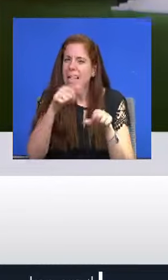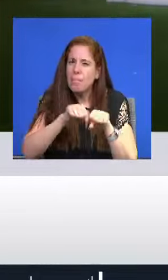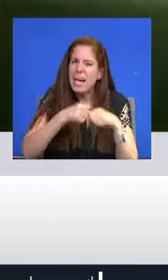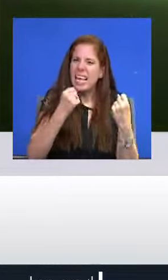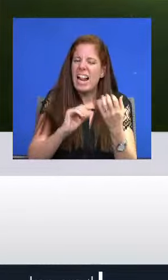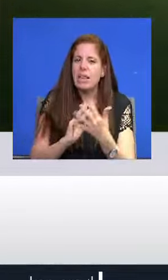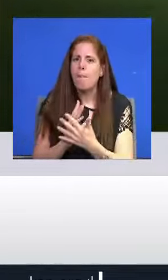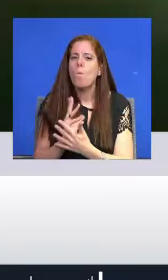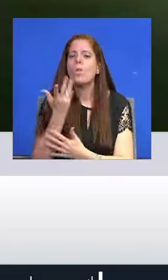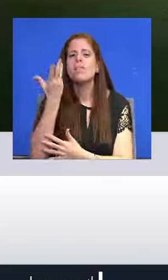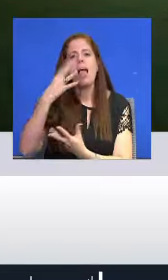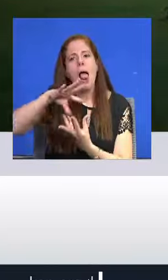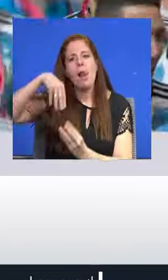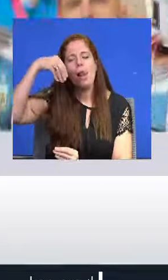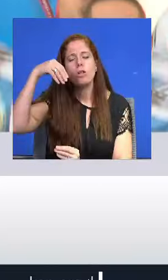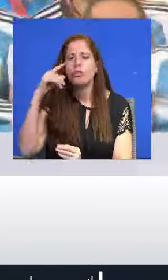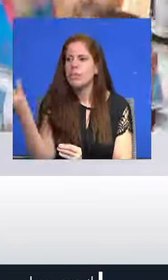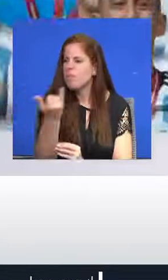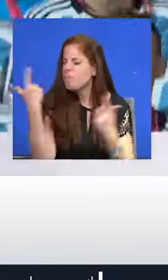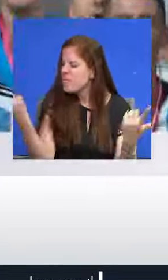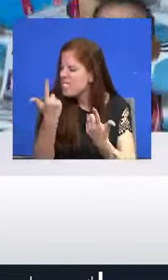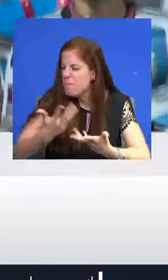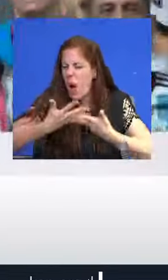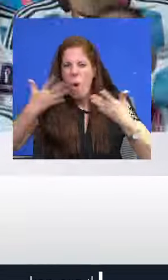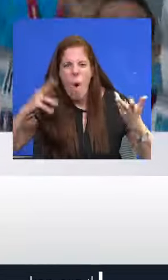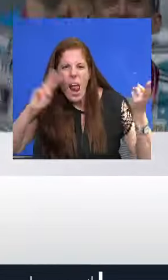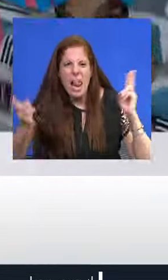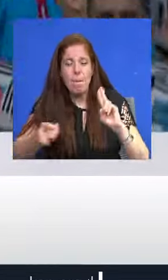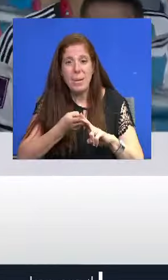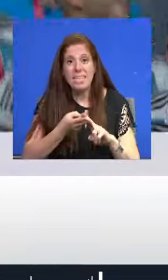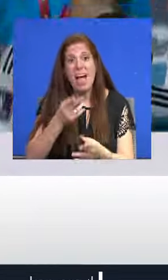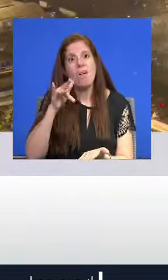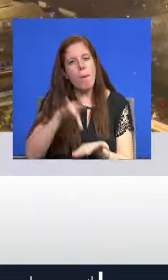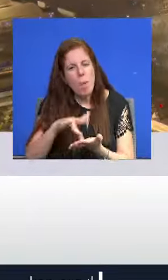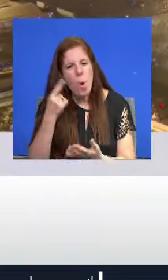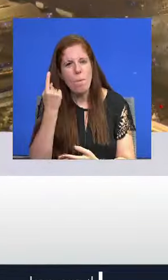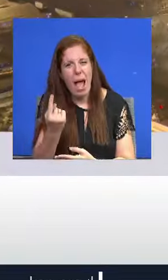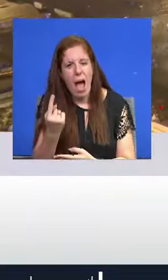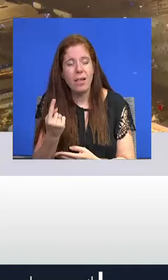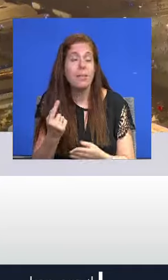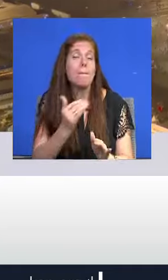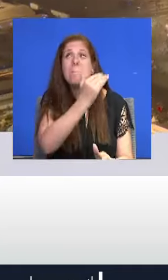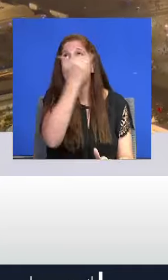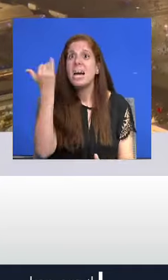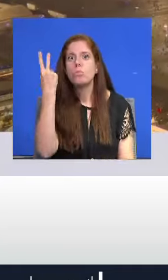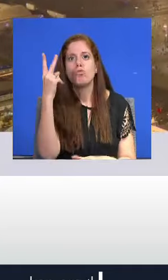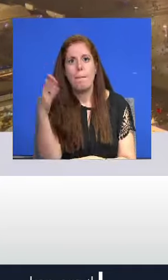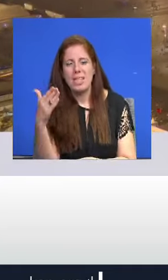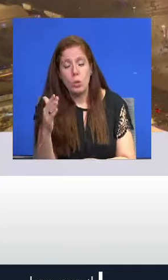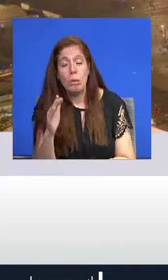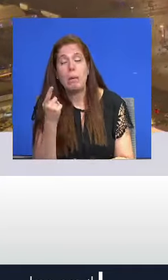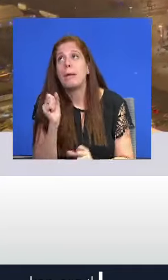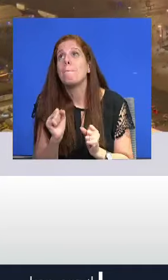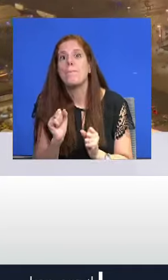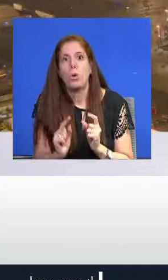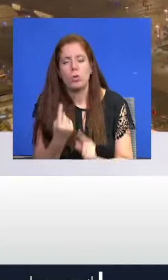תמיד מסיבה ענקית, עולמית, אבל נערכת במקום אחד, מקסימום בשתי מדינות, גם זה בקושי קרה. אבל